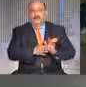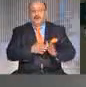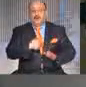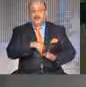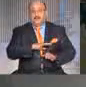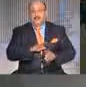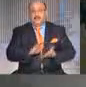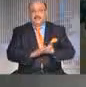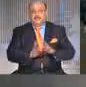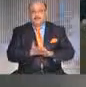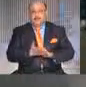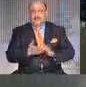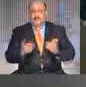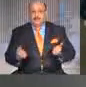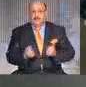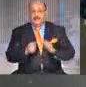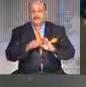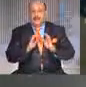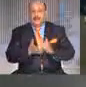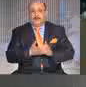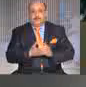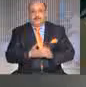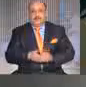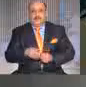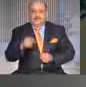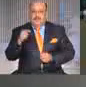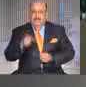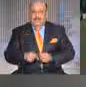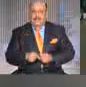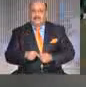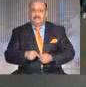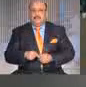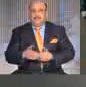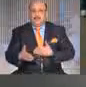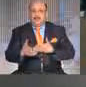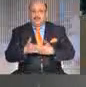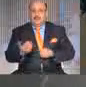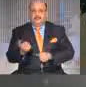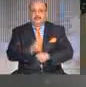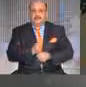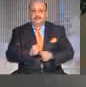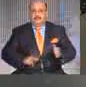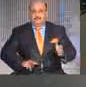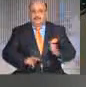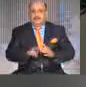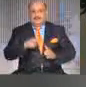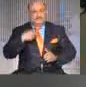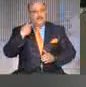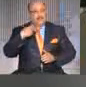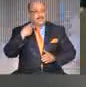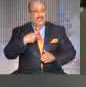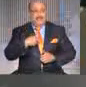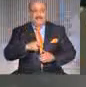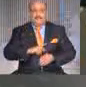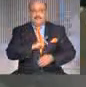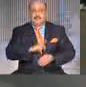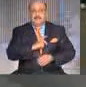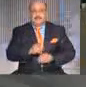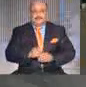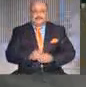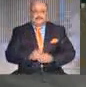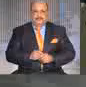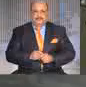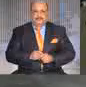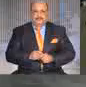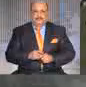وأن تصل السكة الحديدية إلى ولاية مدنين في المدى القريب. هو مشروع ينتظر التفاعل مع